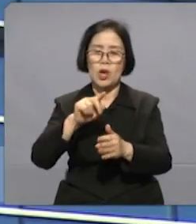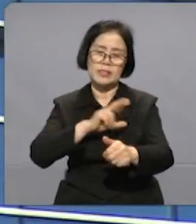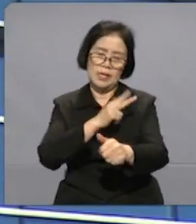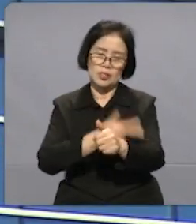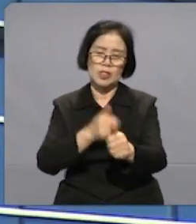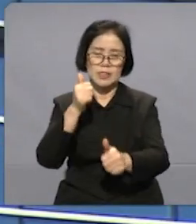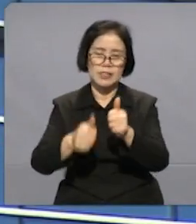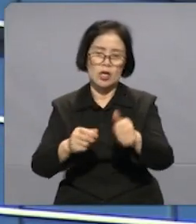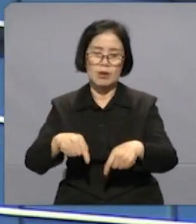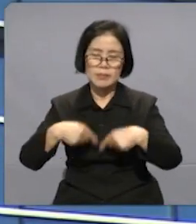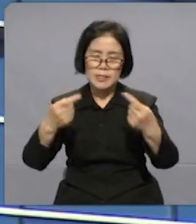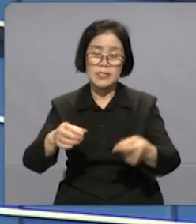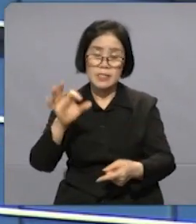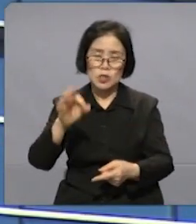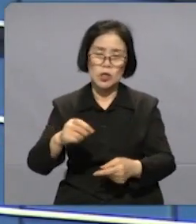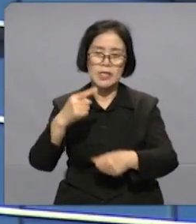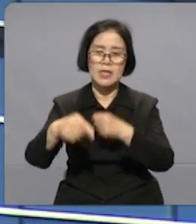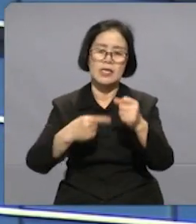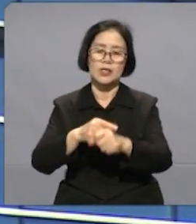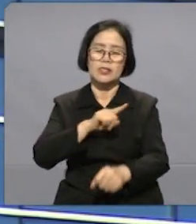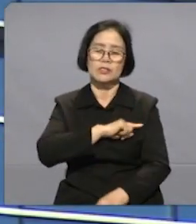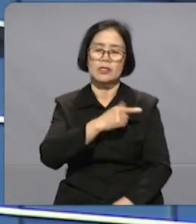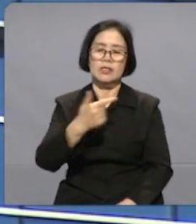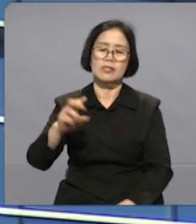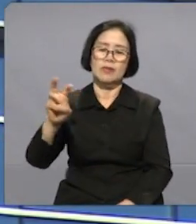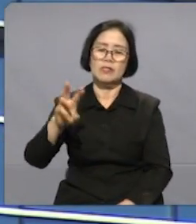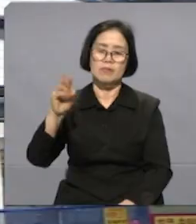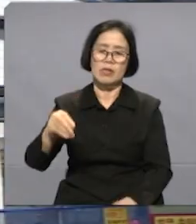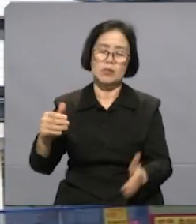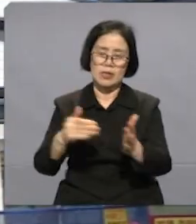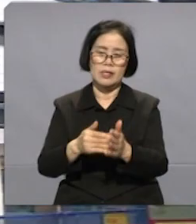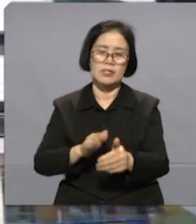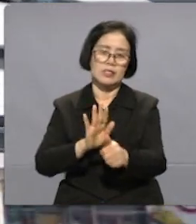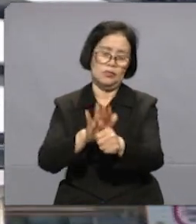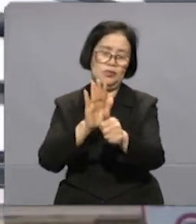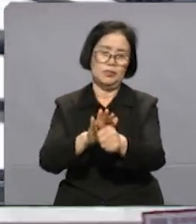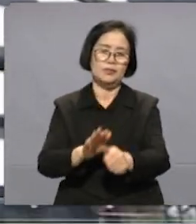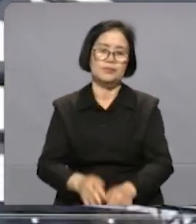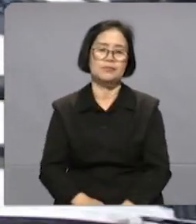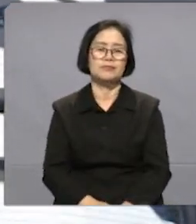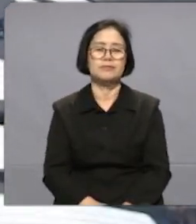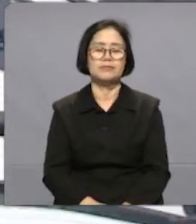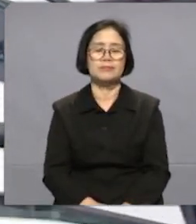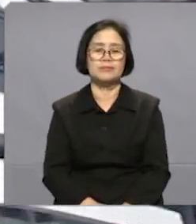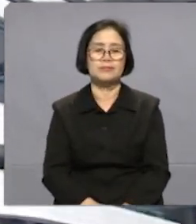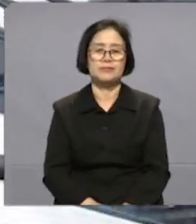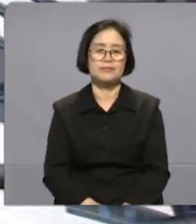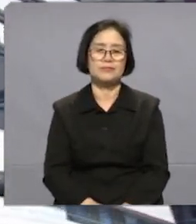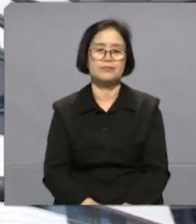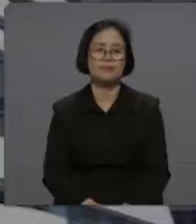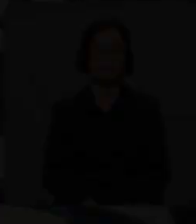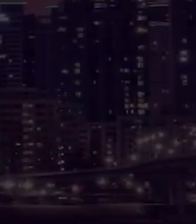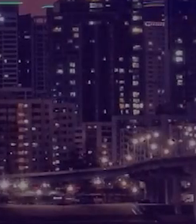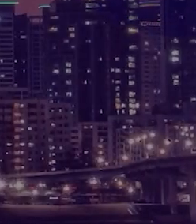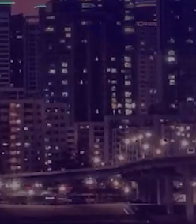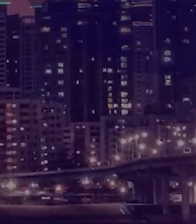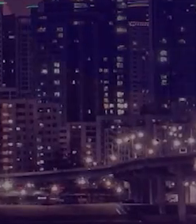시험 응시료도 1년에 최대 30만 원까지 지원하기로 했습니다. OBS 뉴스 김대영입니다.